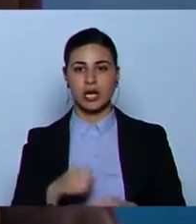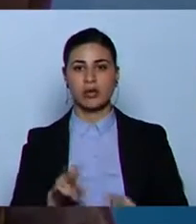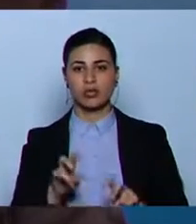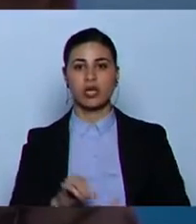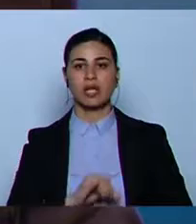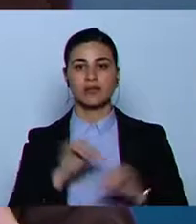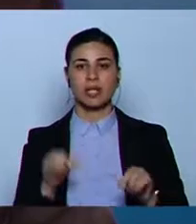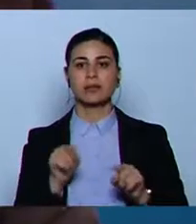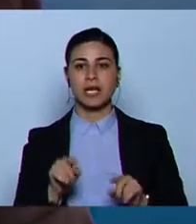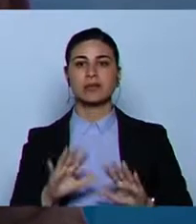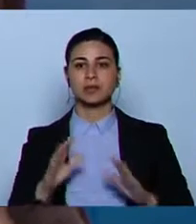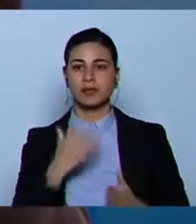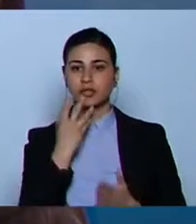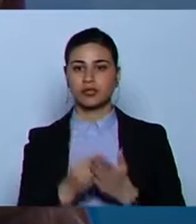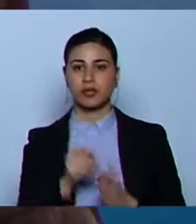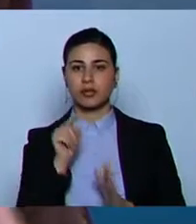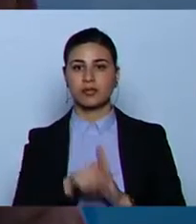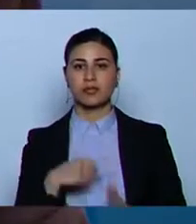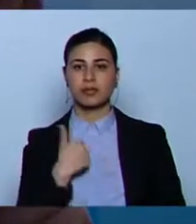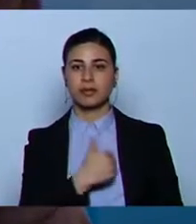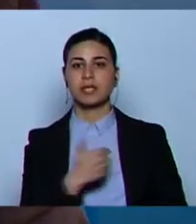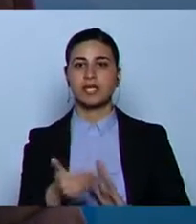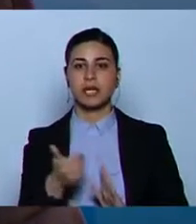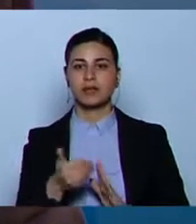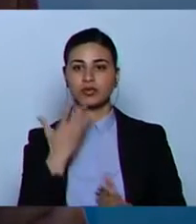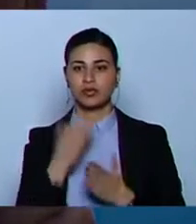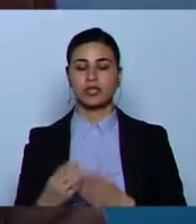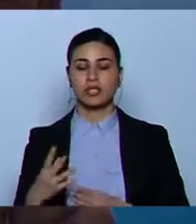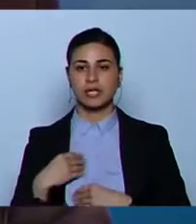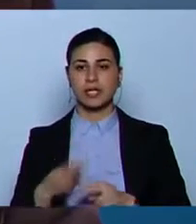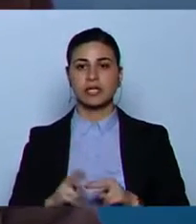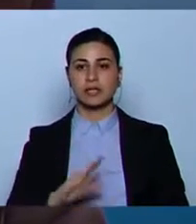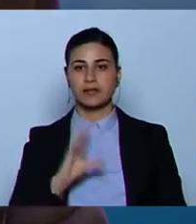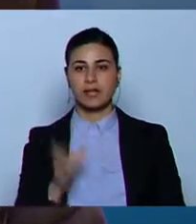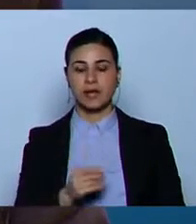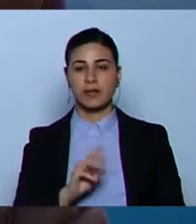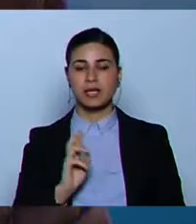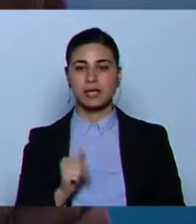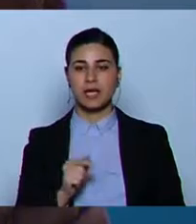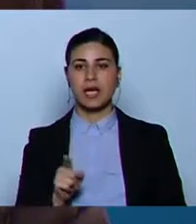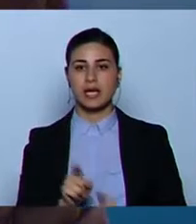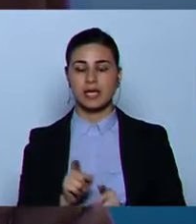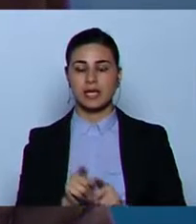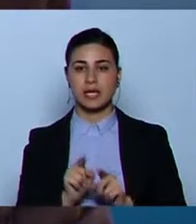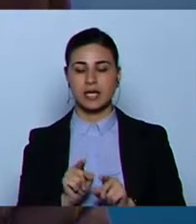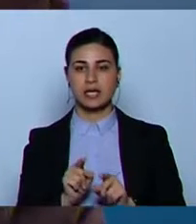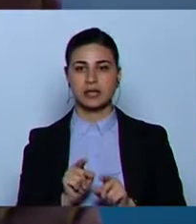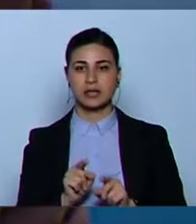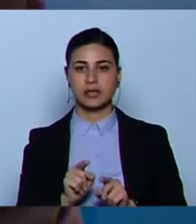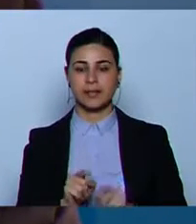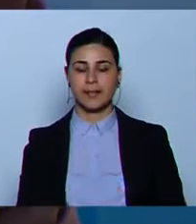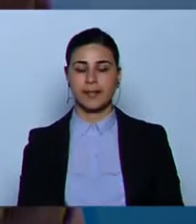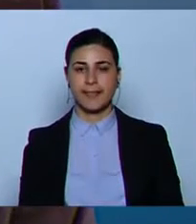განვითარების, მაგ შემთხვევაში ჩვენც ჩავგდოს, დაგვიძახოს, განიხილოს ჩვენთან ერთად ეს ყველაფერი და ესე იგი ეს ბაშური